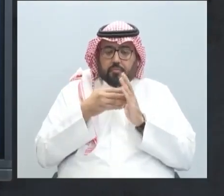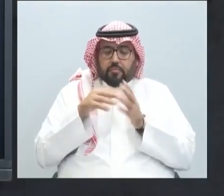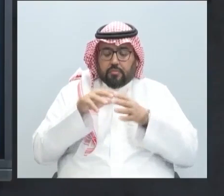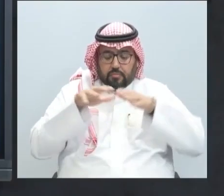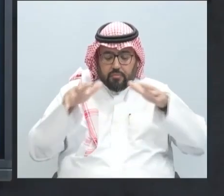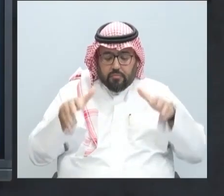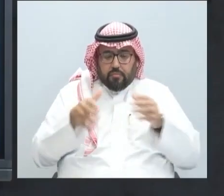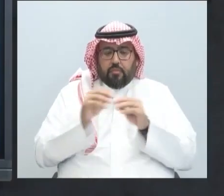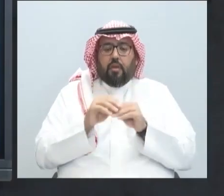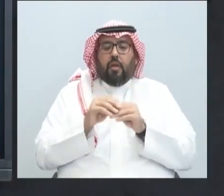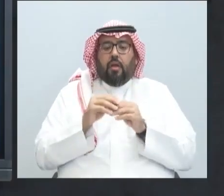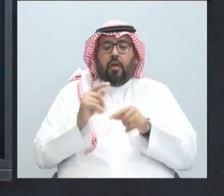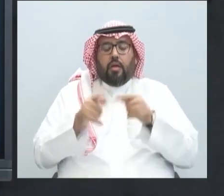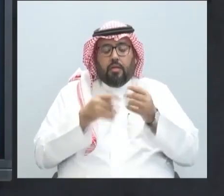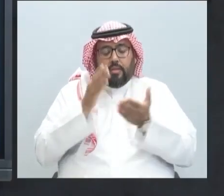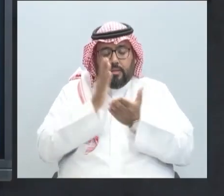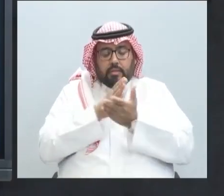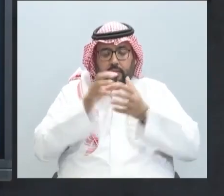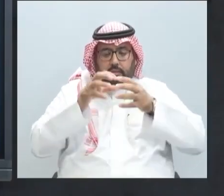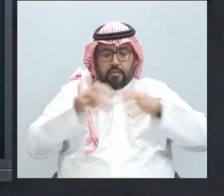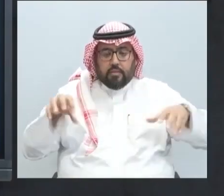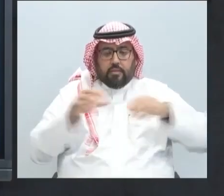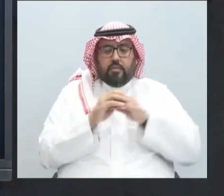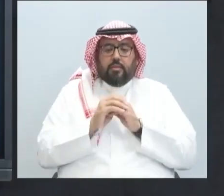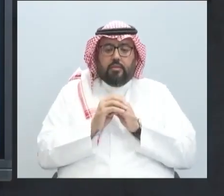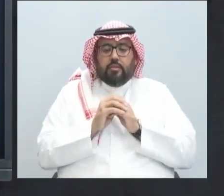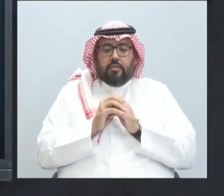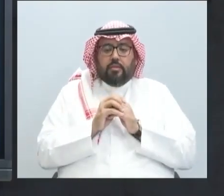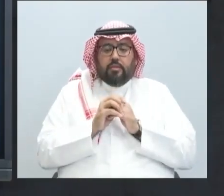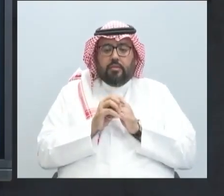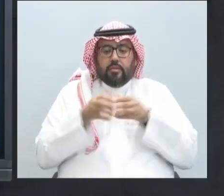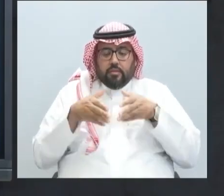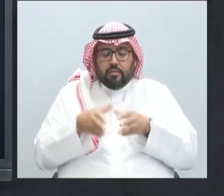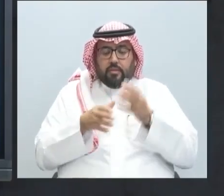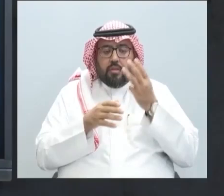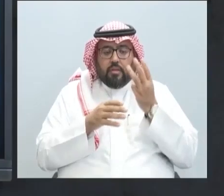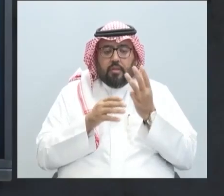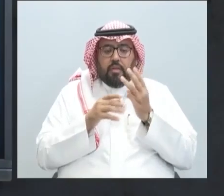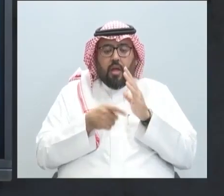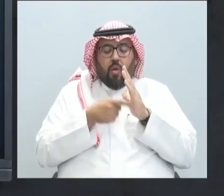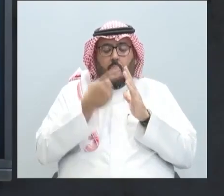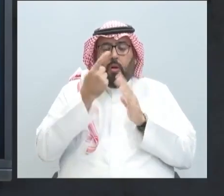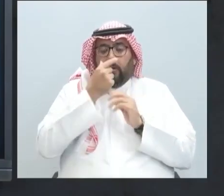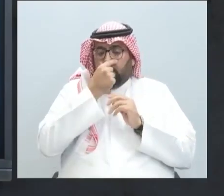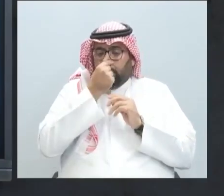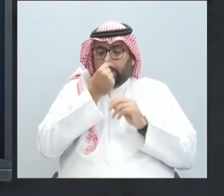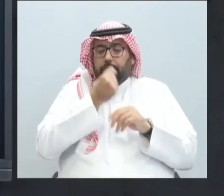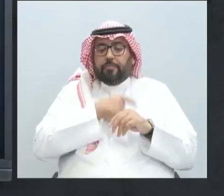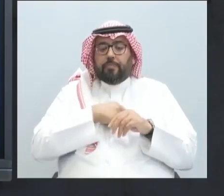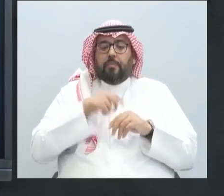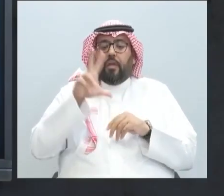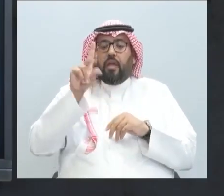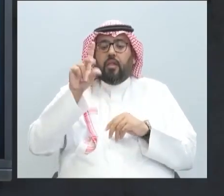هذا النمو سوف تبدا بالانقسام كيف تنقسم هذه الخلايا تنقسم من خلال ثلاث مراحل اولى هذه المراحل اسميناها